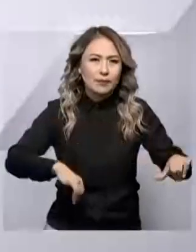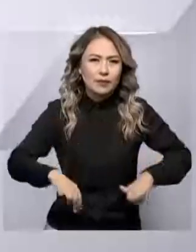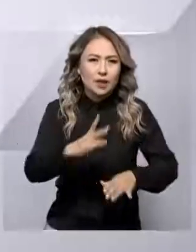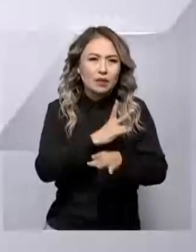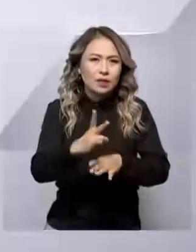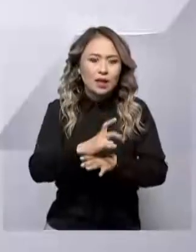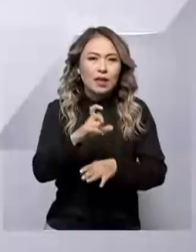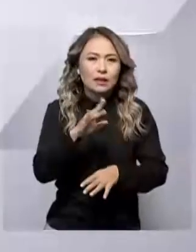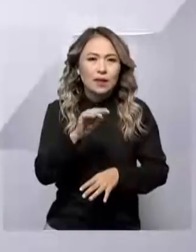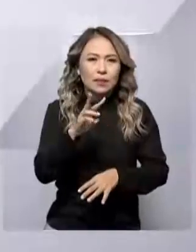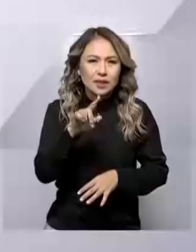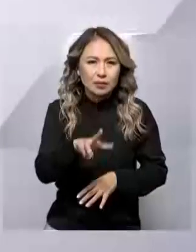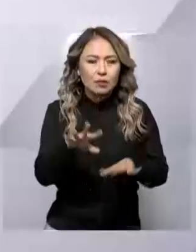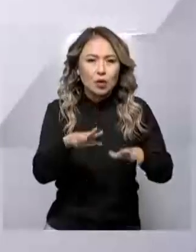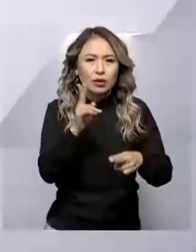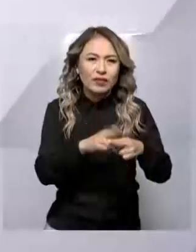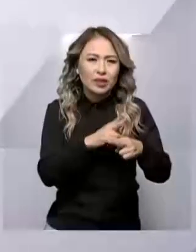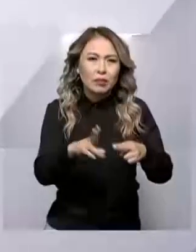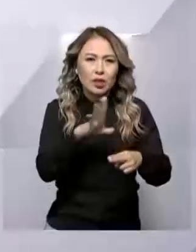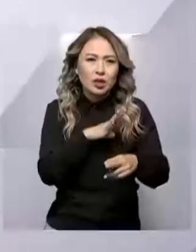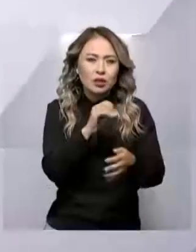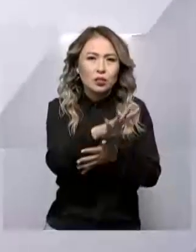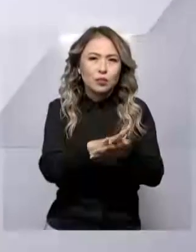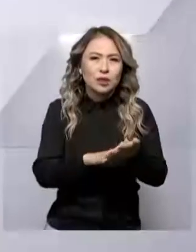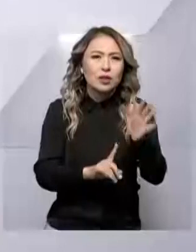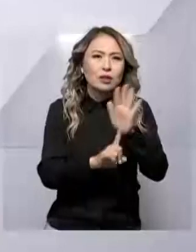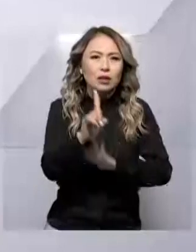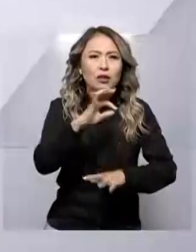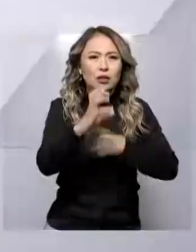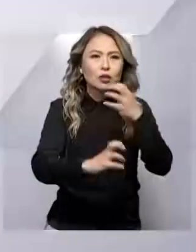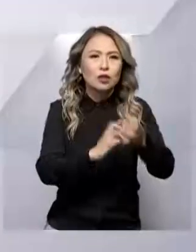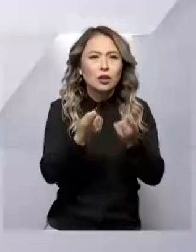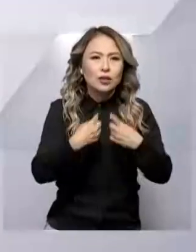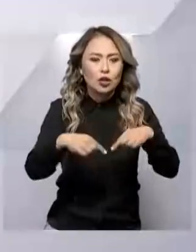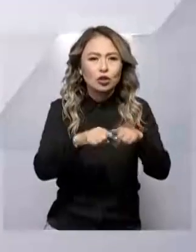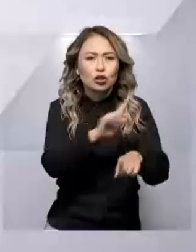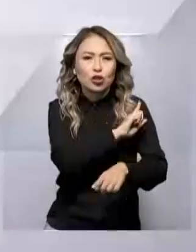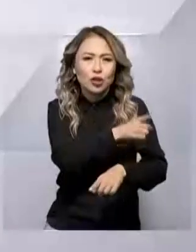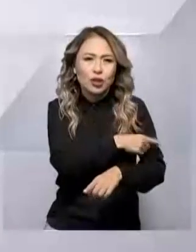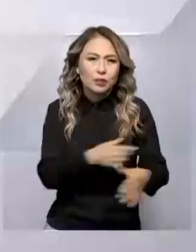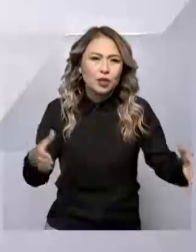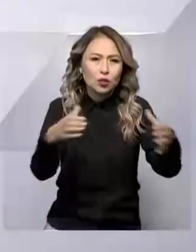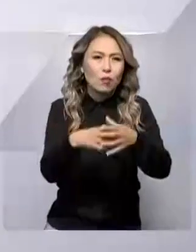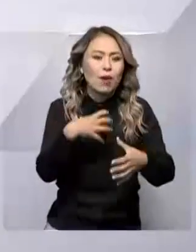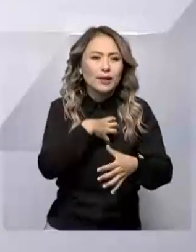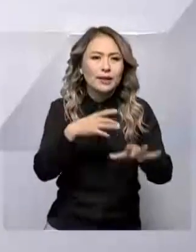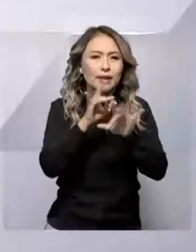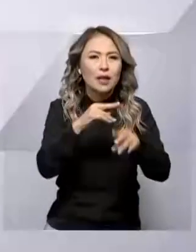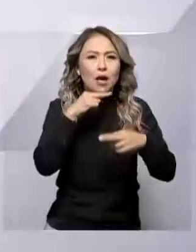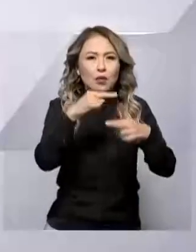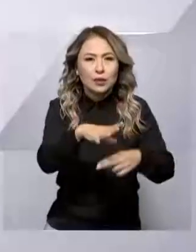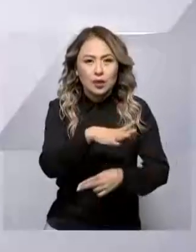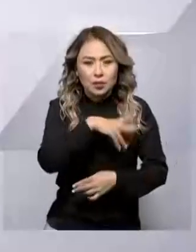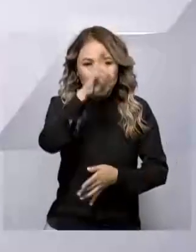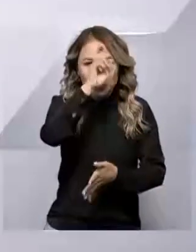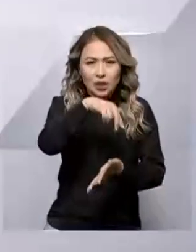терроризм мен экстремизмге қарсы күресте тығыз ықпалдастықты жалғастыру, беделді халықаралық ұйымдар аясында күш жігер біріктіру маңызды екеніне